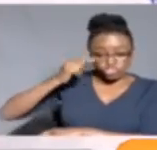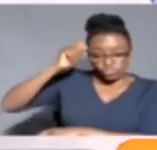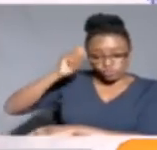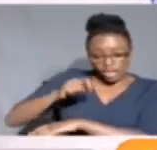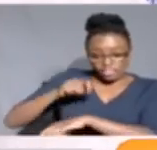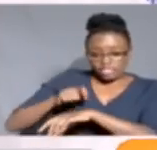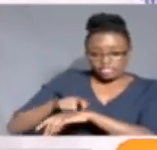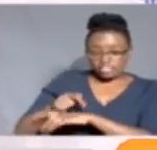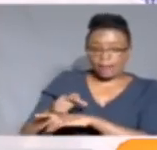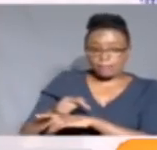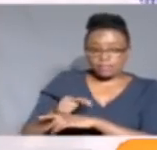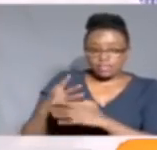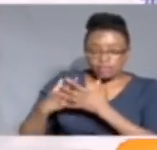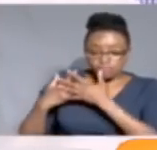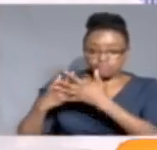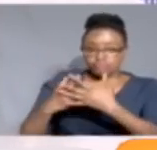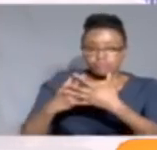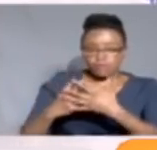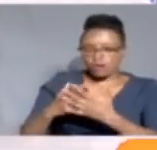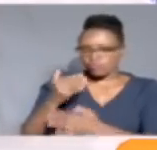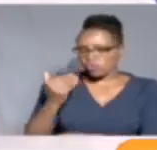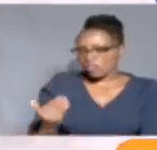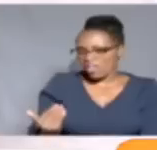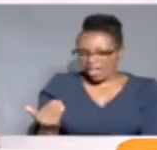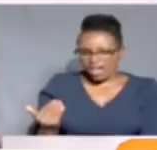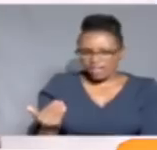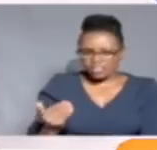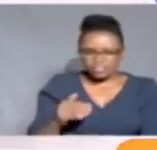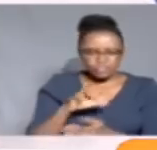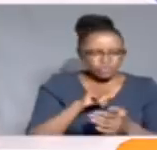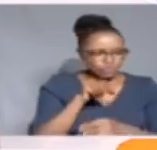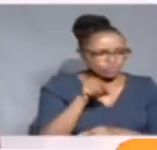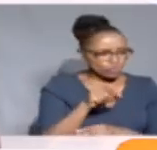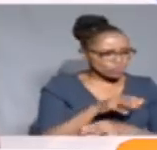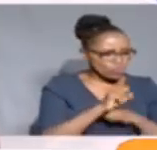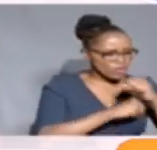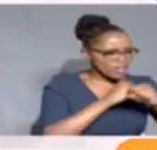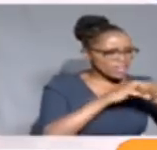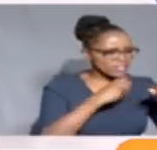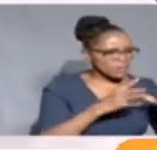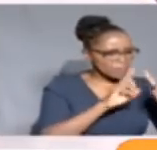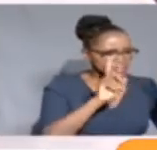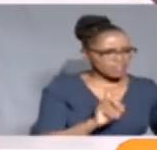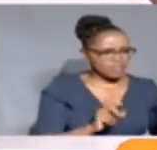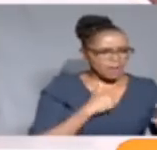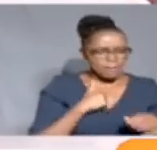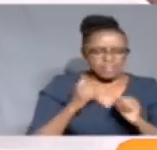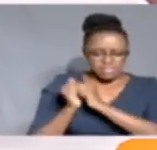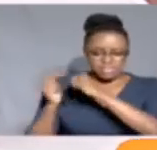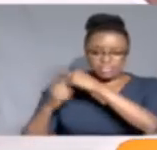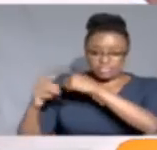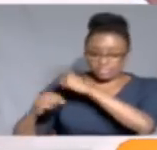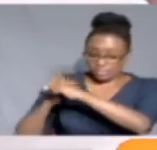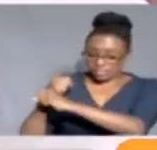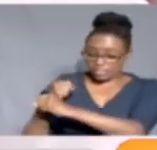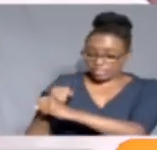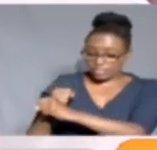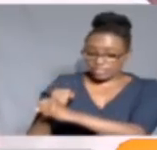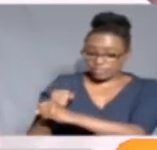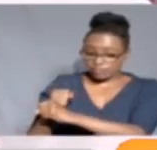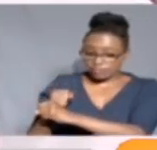aliponihukumu akanihukumu hukumu ya utoto. Ulikuwa miaka ngapi? Nilikuwa 16.